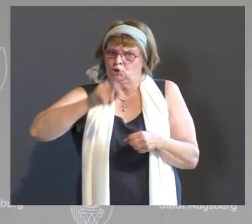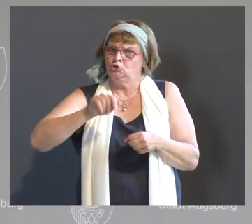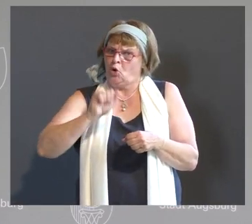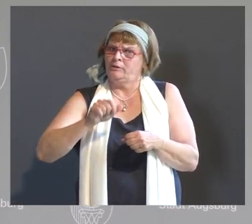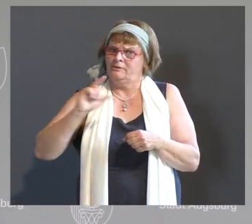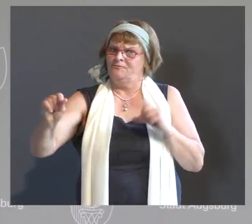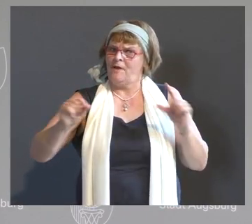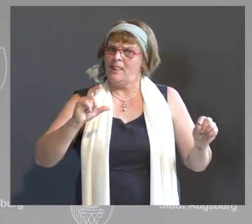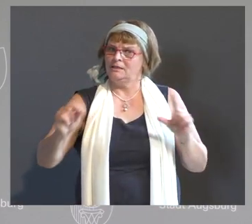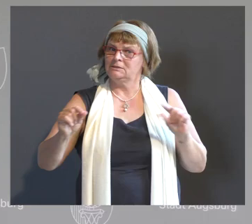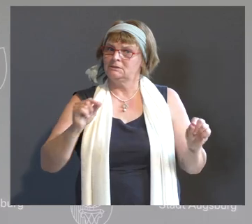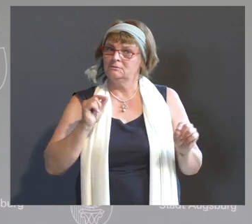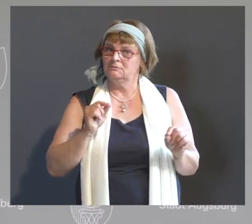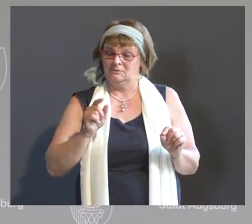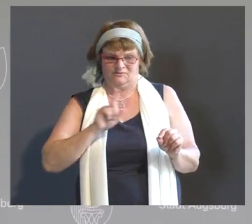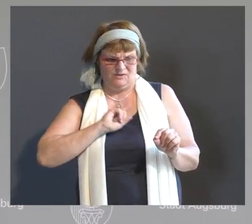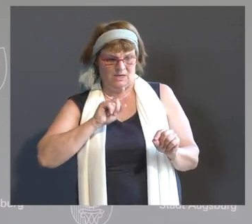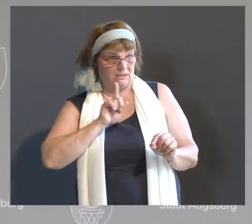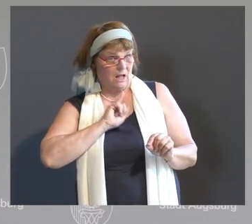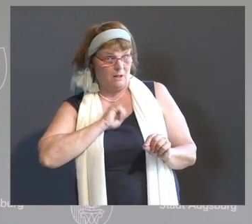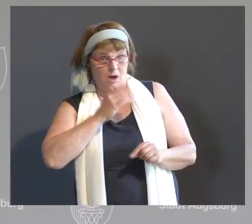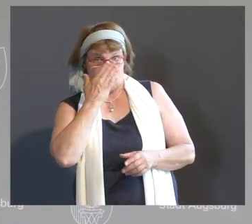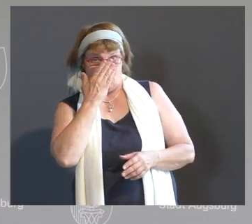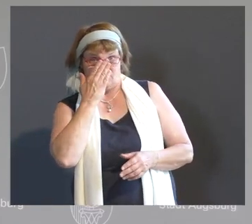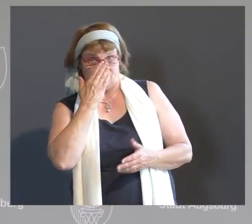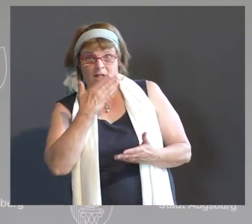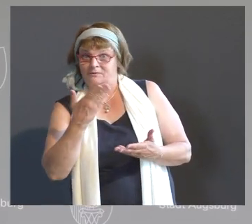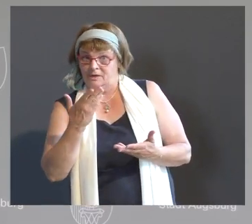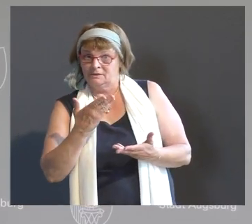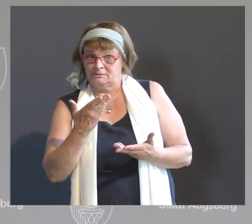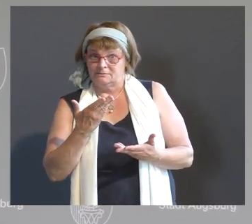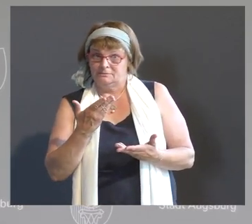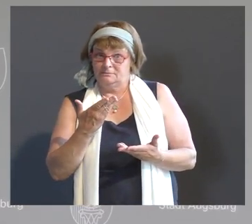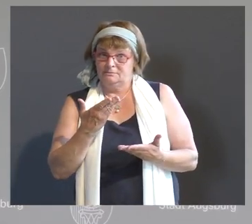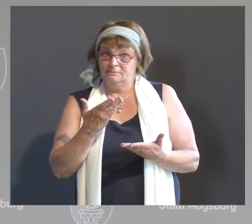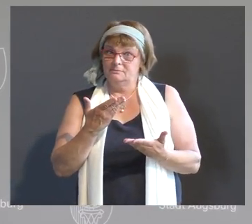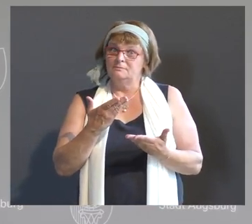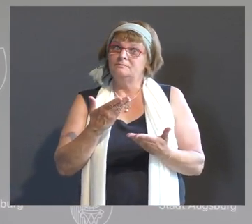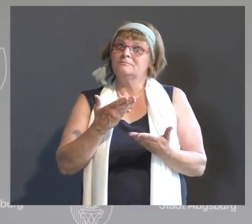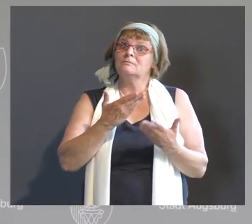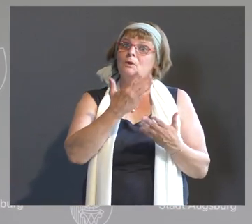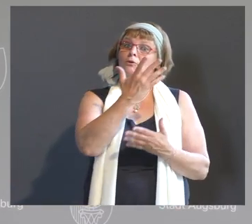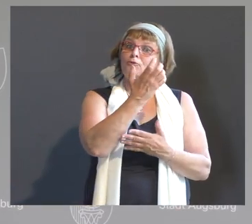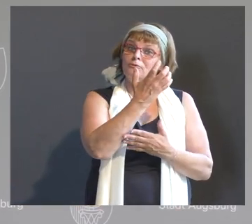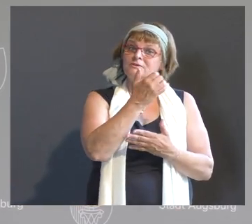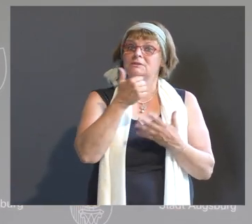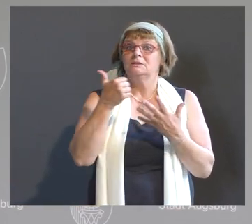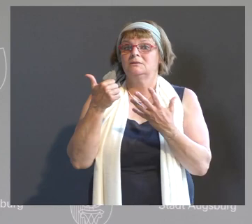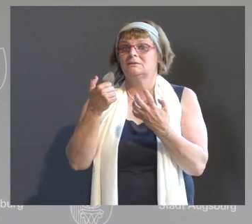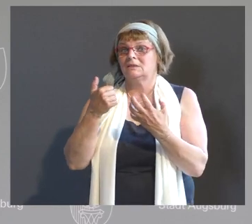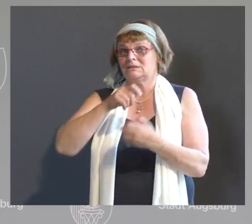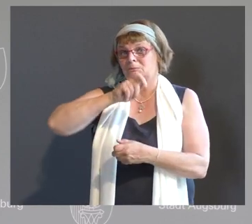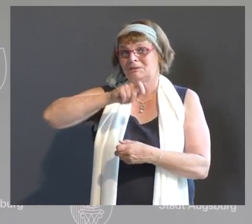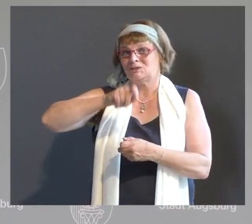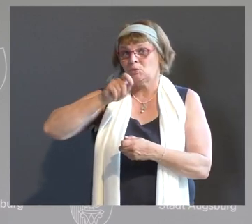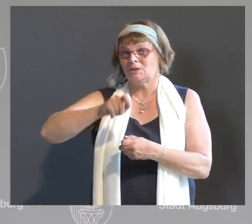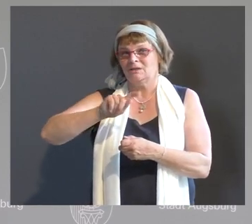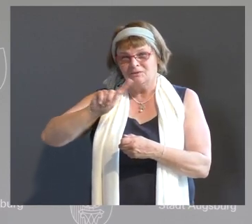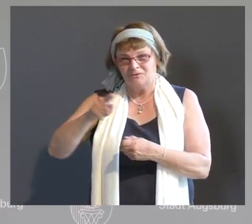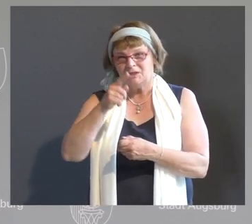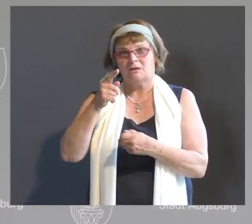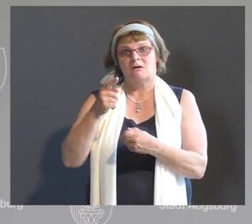das Gleiche wieder festgestellt, eine nicht unerhebliche Anzahl, lassen Sie es 50 oder 60 sein, rücken immer wieder auf die Polizeikette